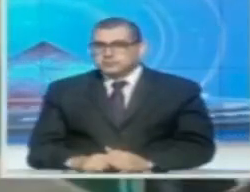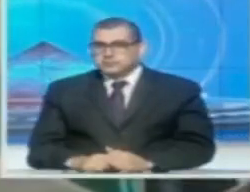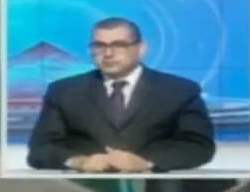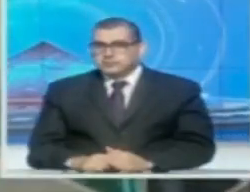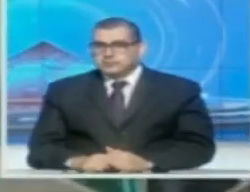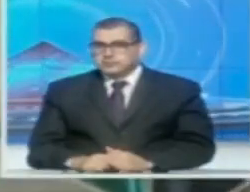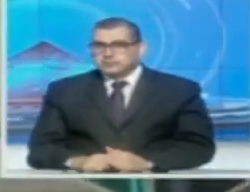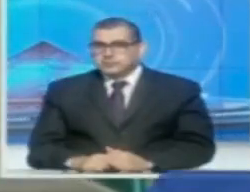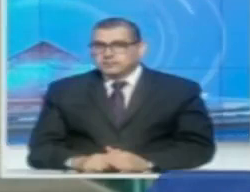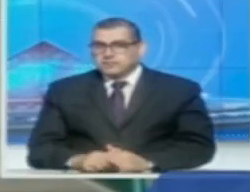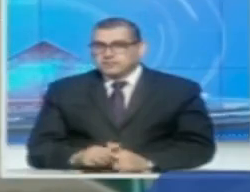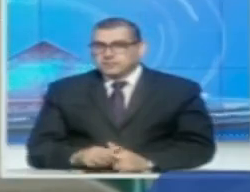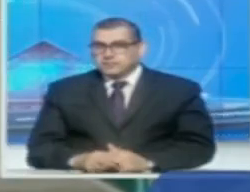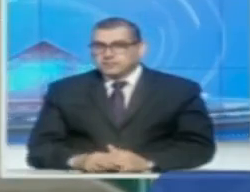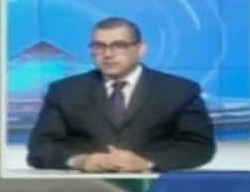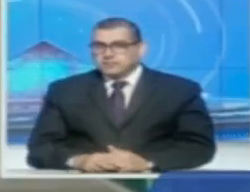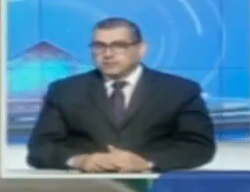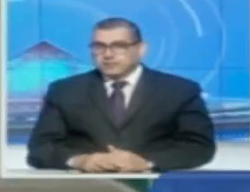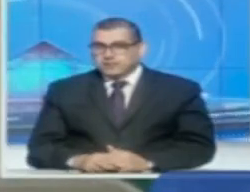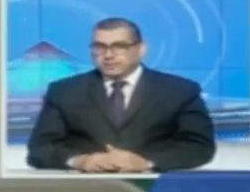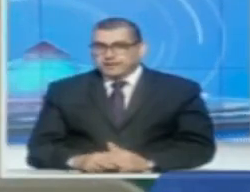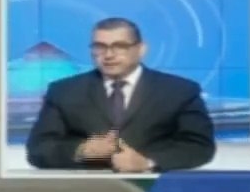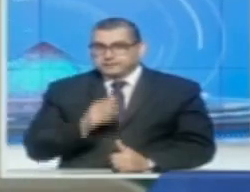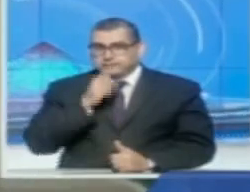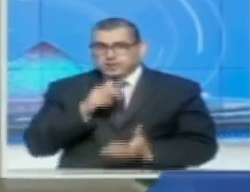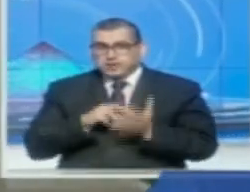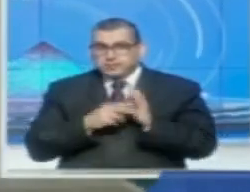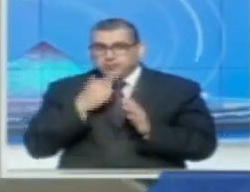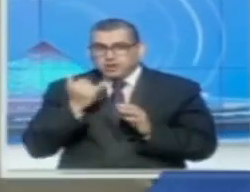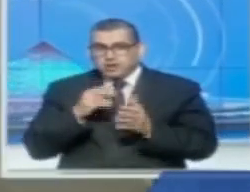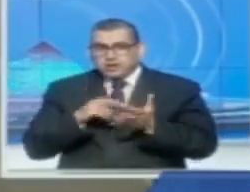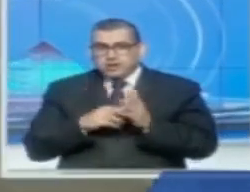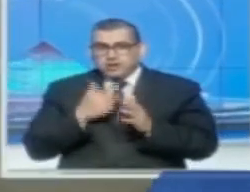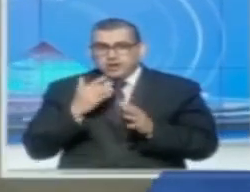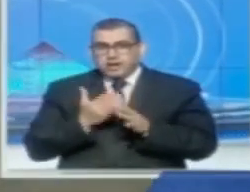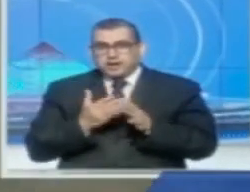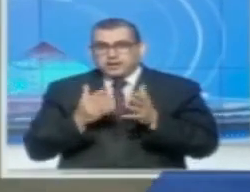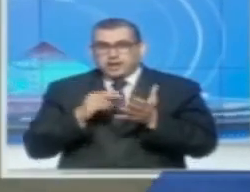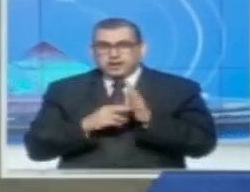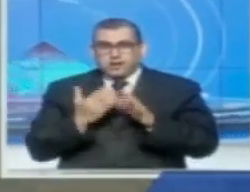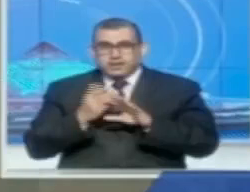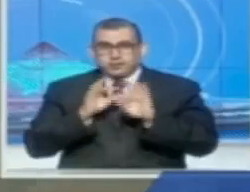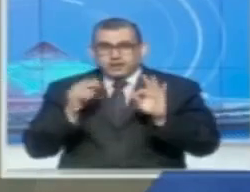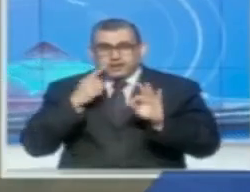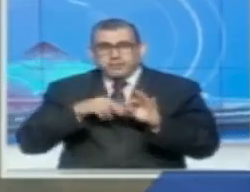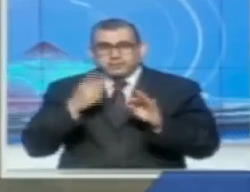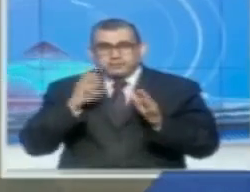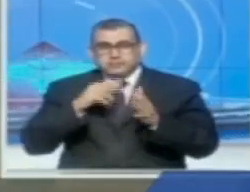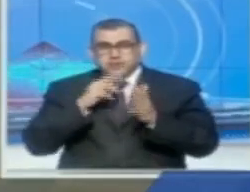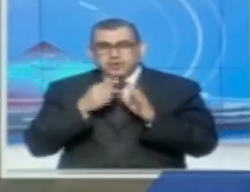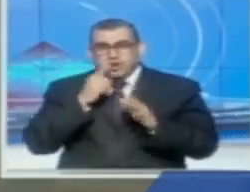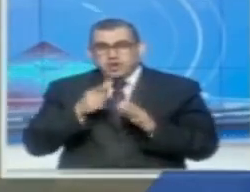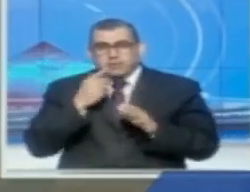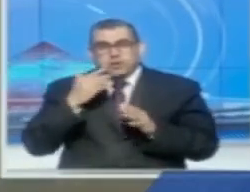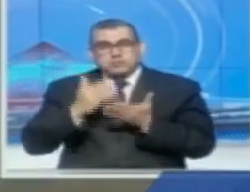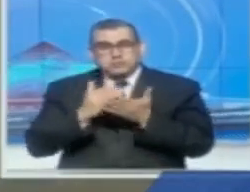خاص بالصيادين في بيئة البحر الأحمر، واحد خاص بالشعاب المرجانية، خاصة بعد الدراسات اللي أثبتت أن الشعاب المرجانية